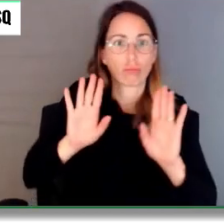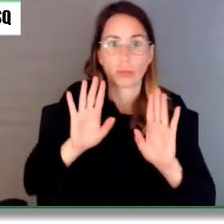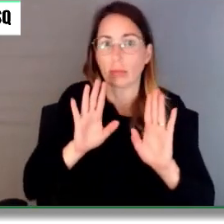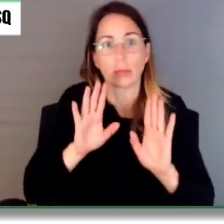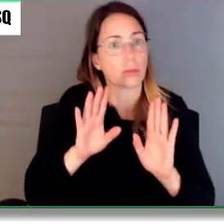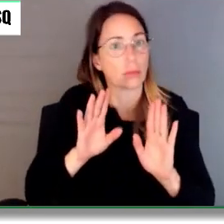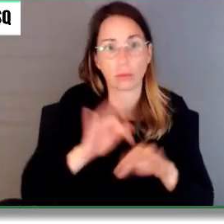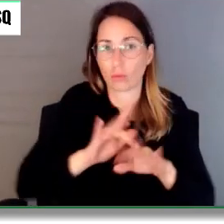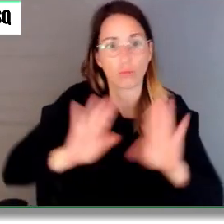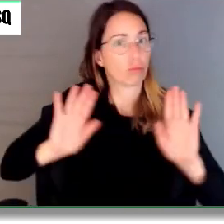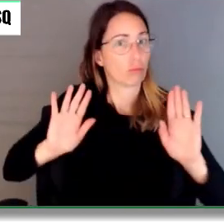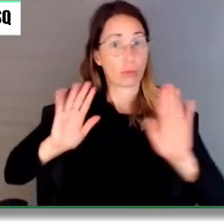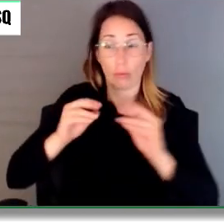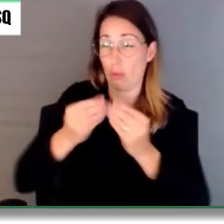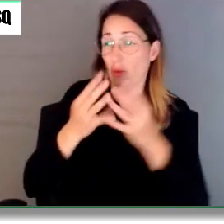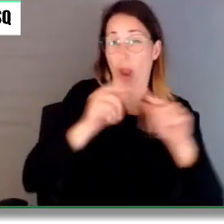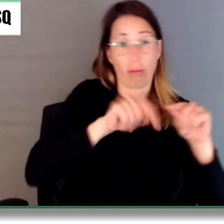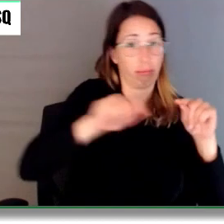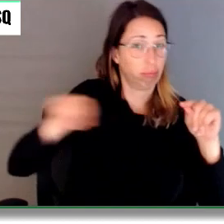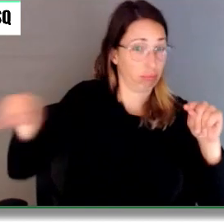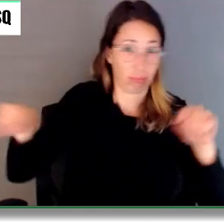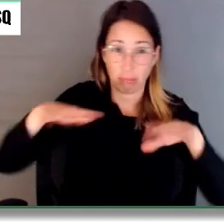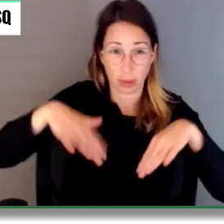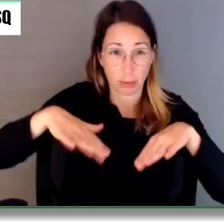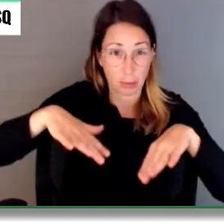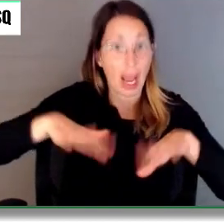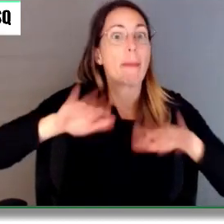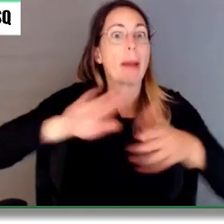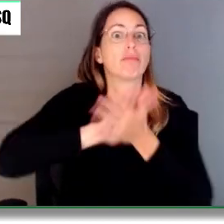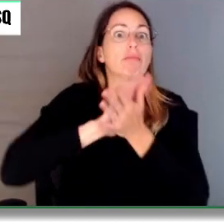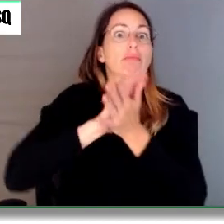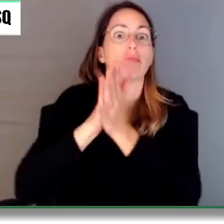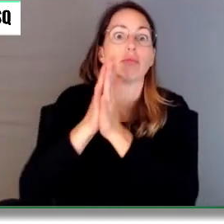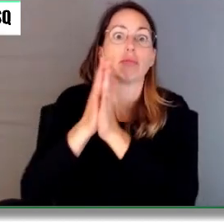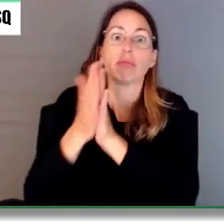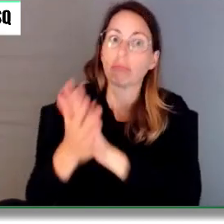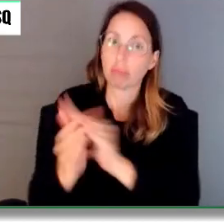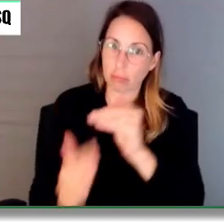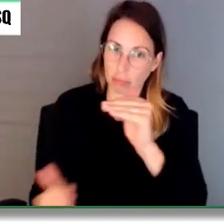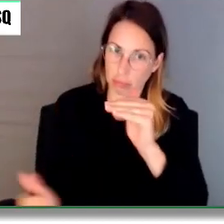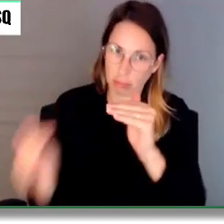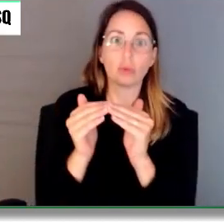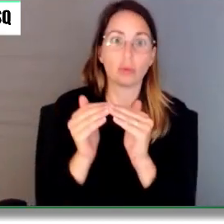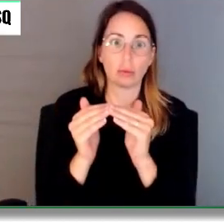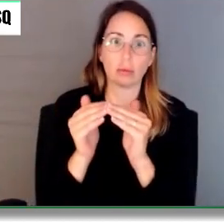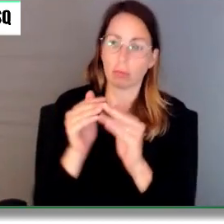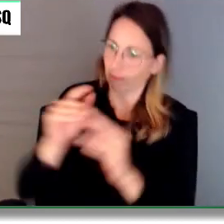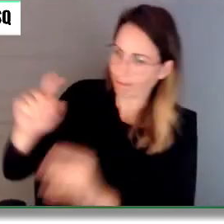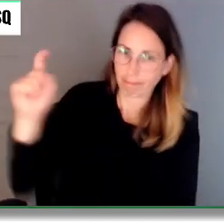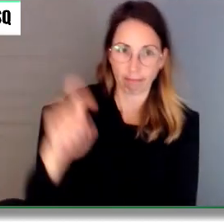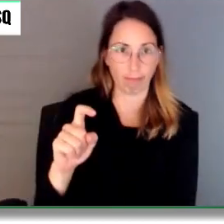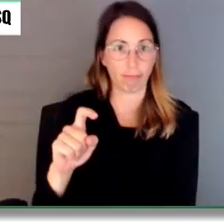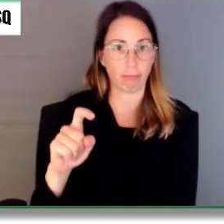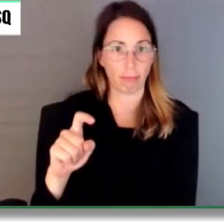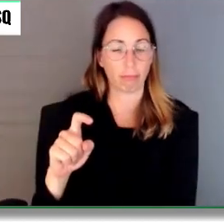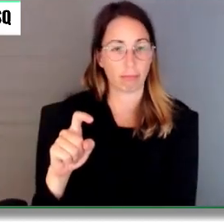groupes, et c'est devenu une inclusion exigée qui devait aller